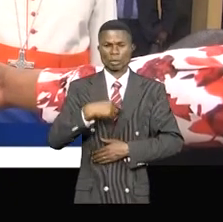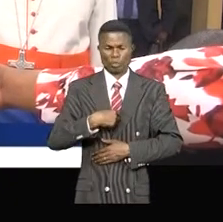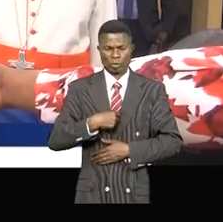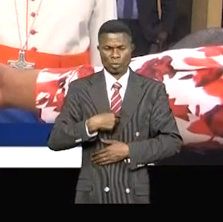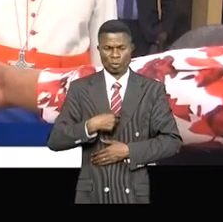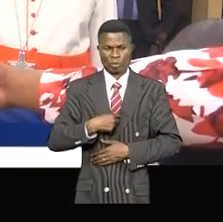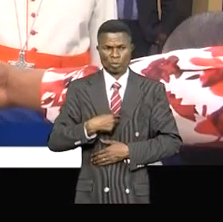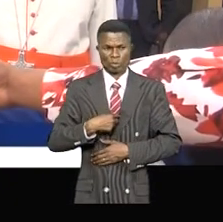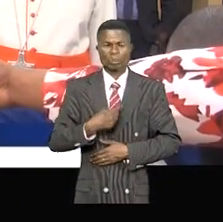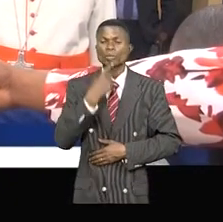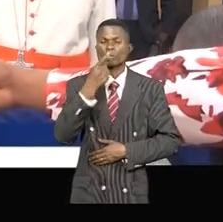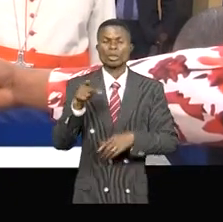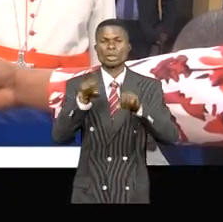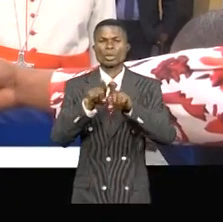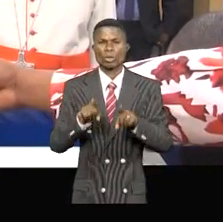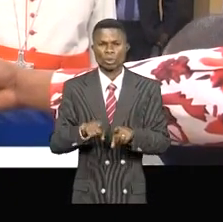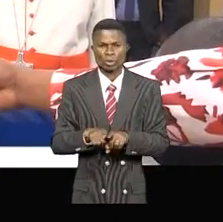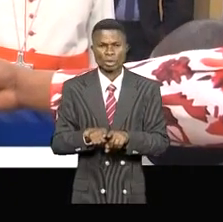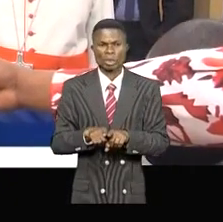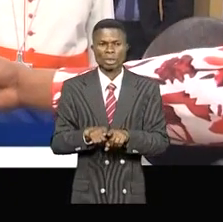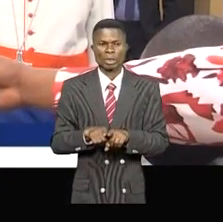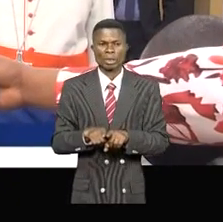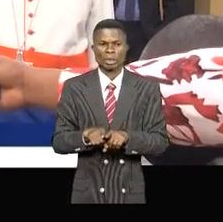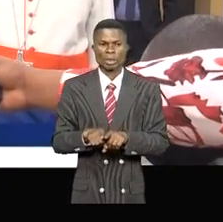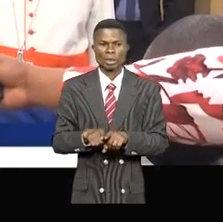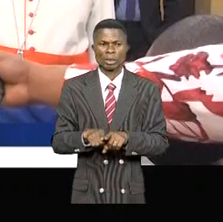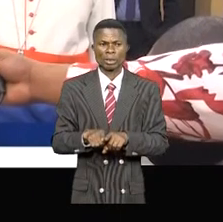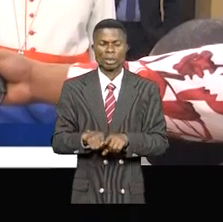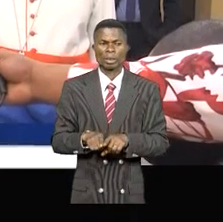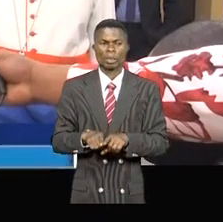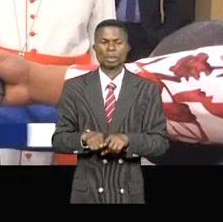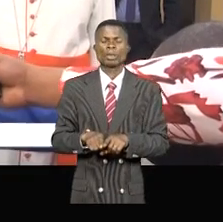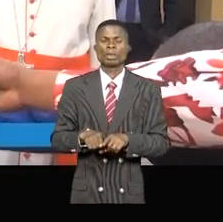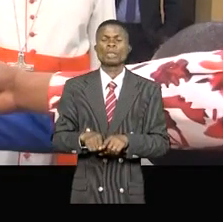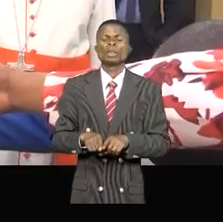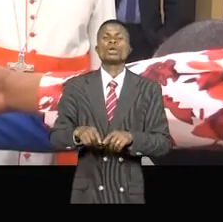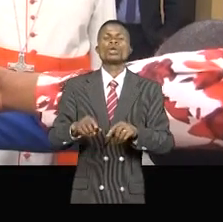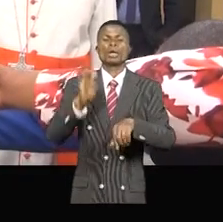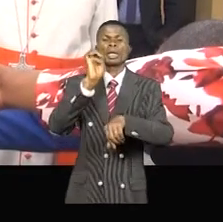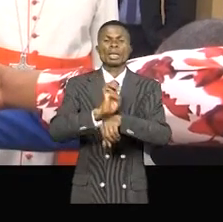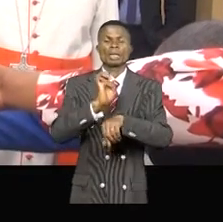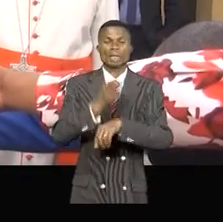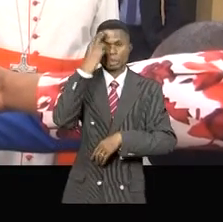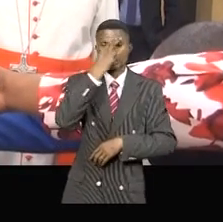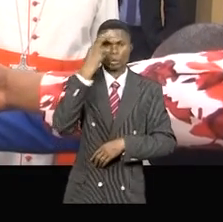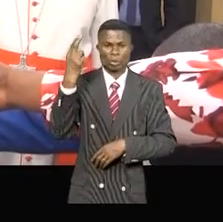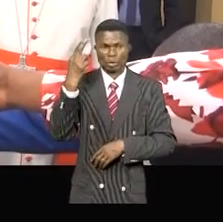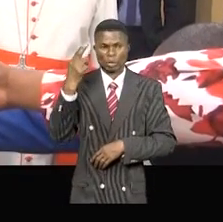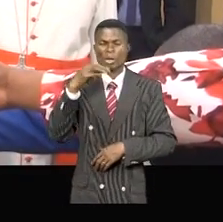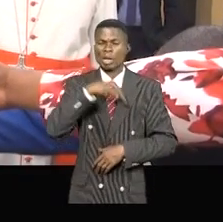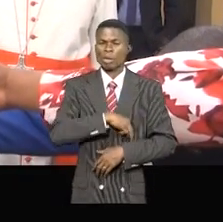et dire également que nous, au niveau de l'Église catholique, nous avons une